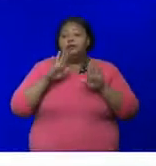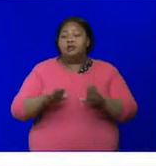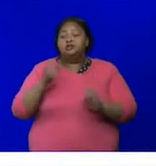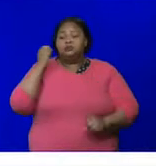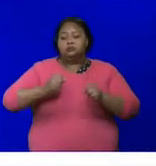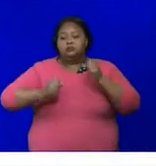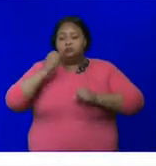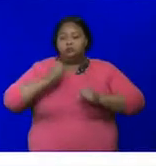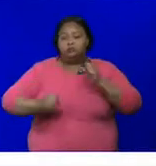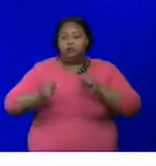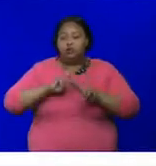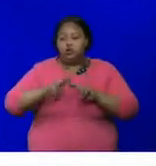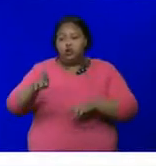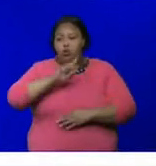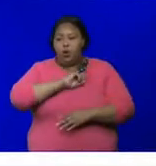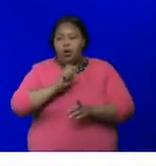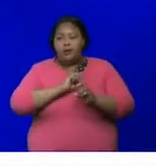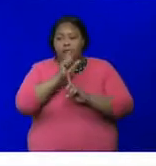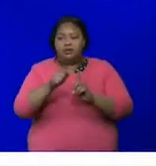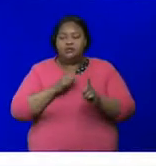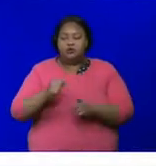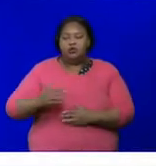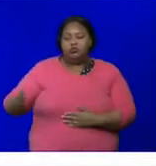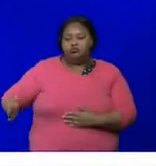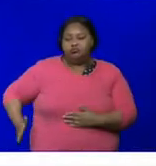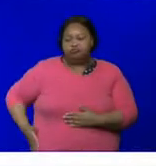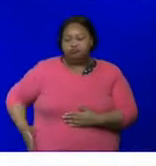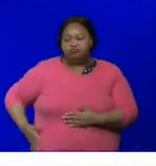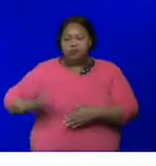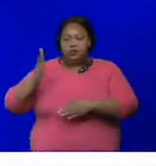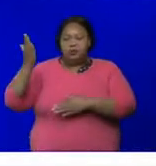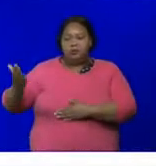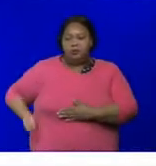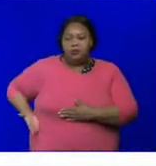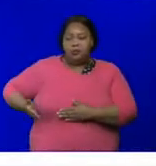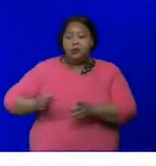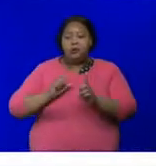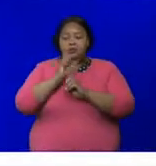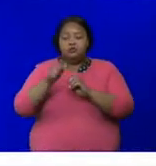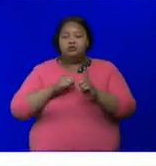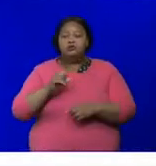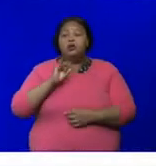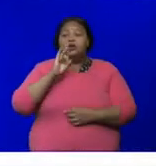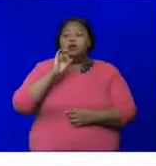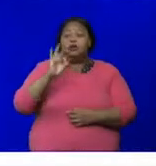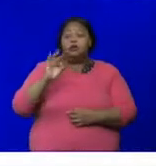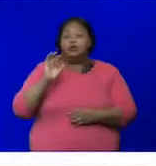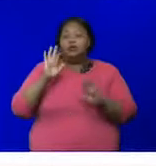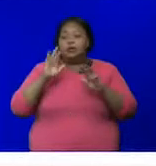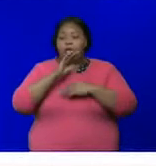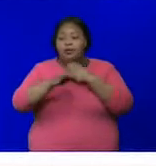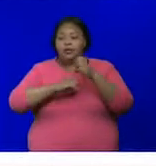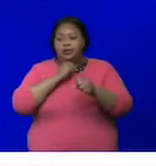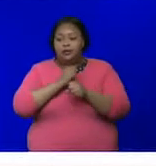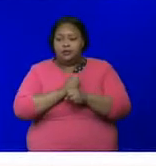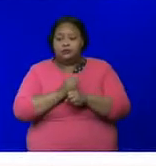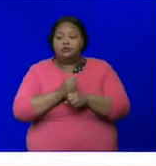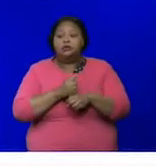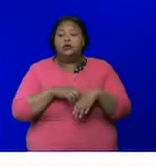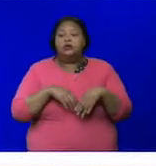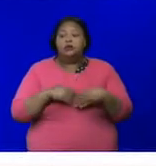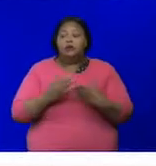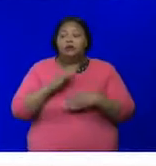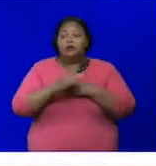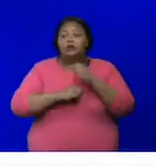mpelasonto kulandzela ukuthi yalimale engculweni. Mo Farah leminyaka lengu-39 ungenelele umgcuthelwano